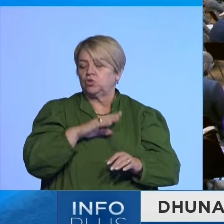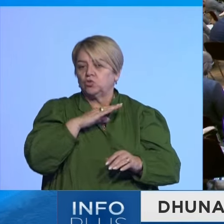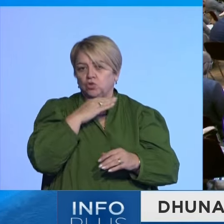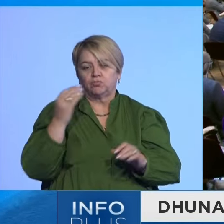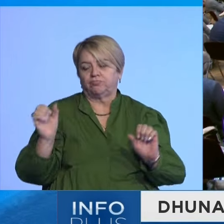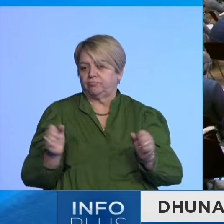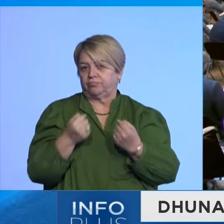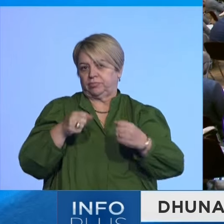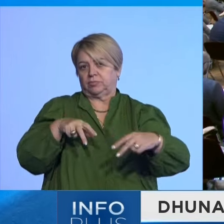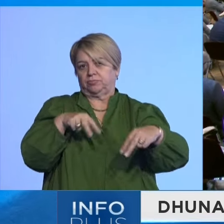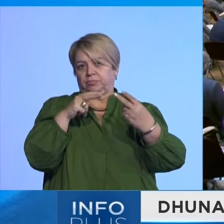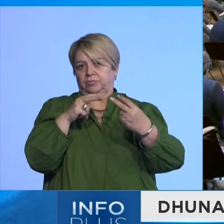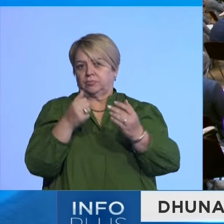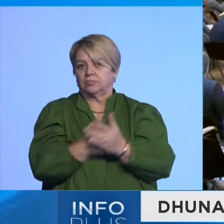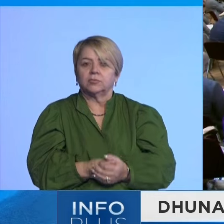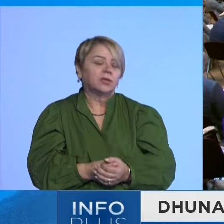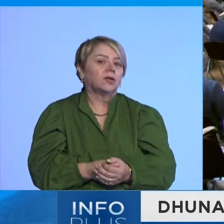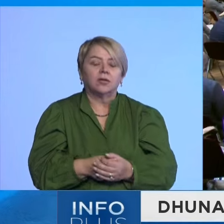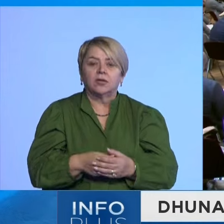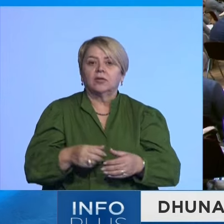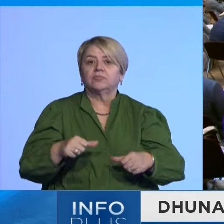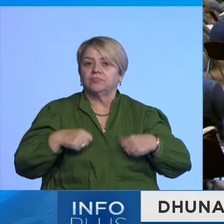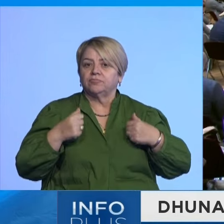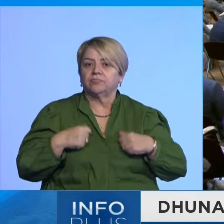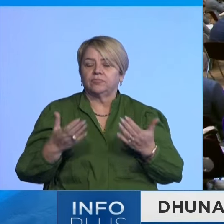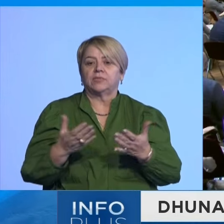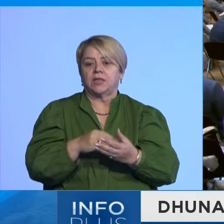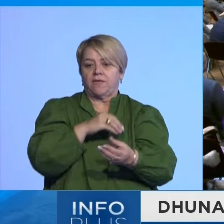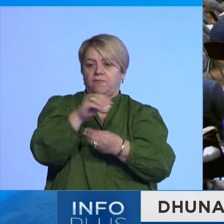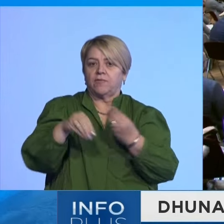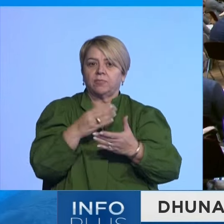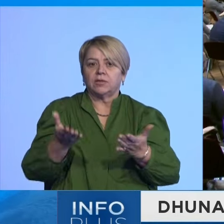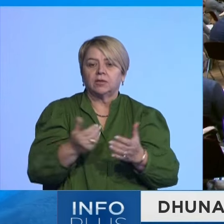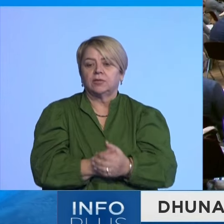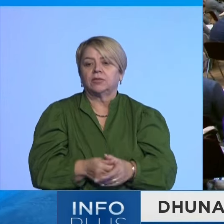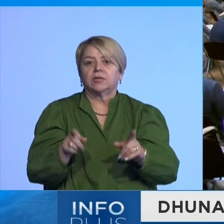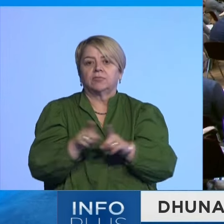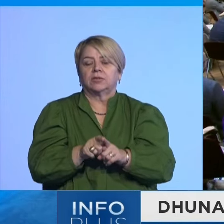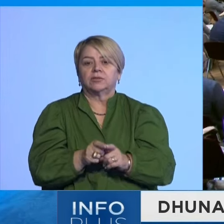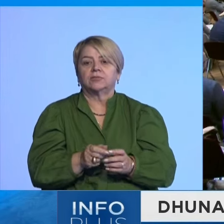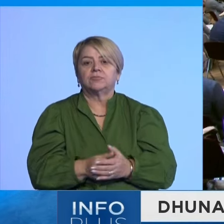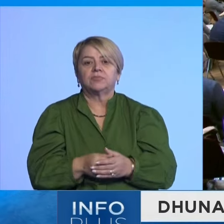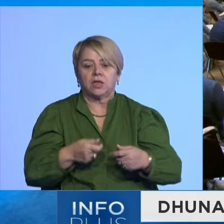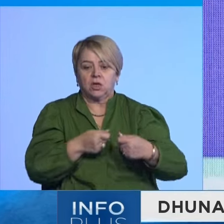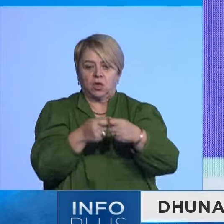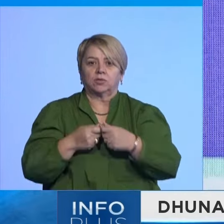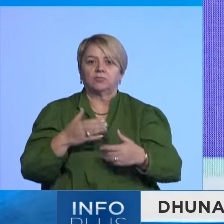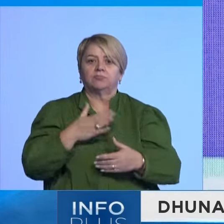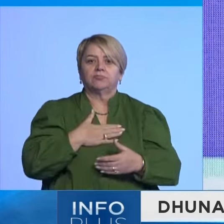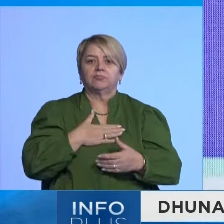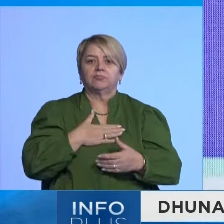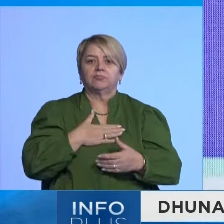për të ballafaquar, jo vetëm për të mbjetuarit, por edhe për familjar, por edhe për ne si organizata jo qeveritare që punonim